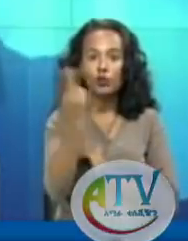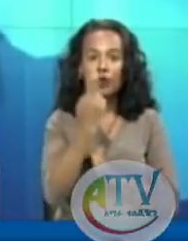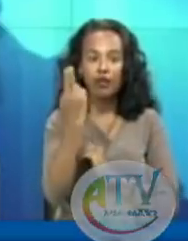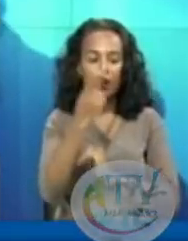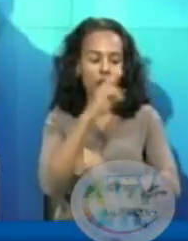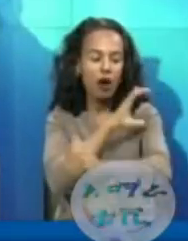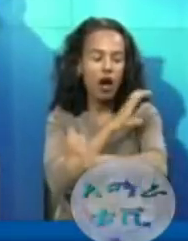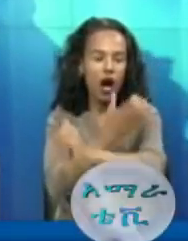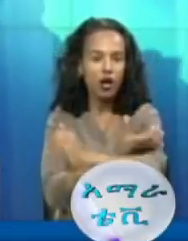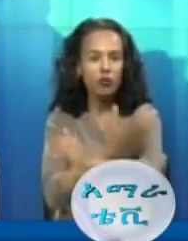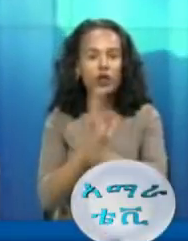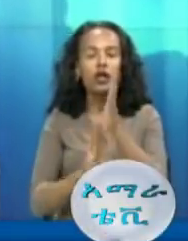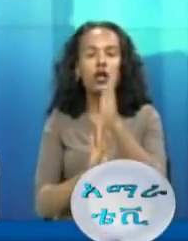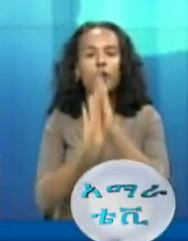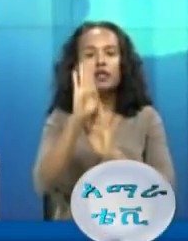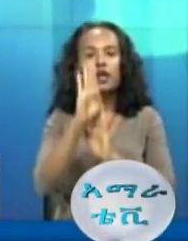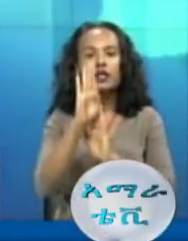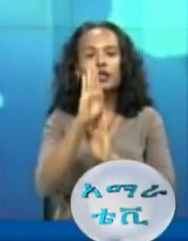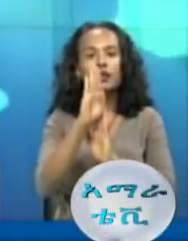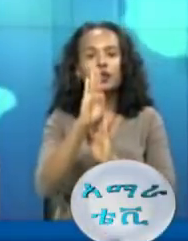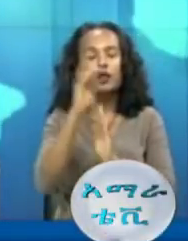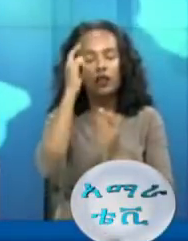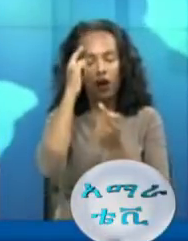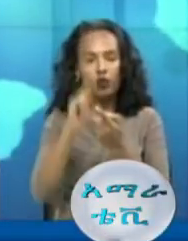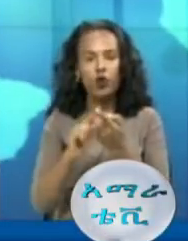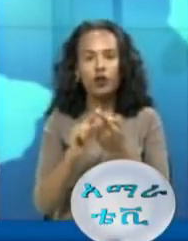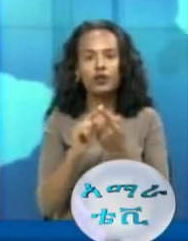አቅም ለማሳደግ ታቅዷል።